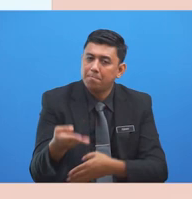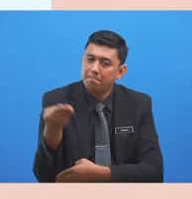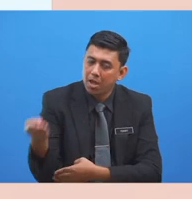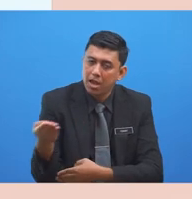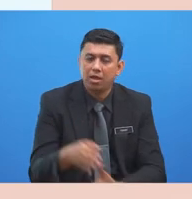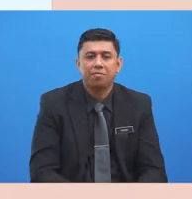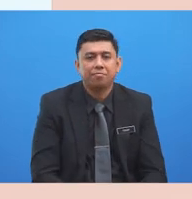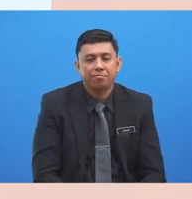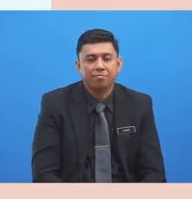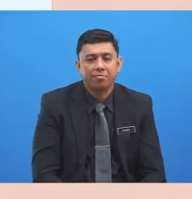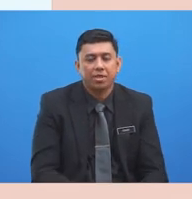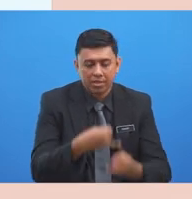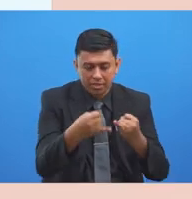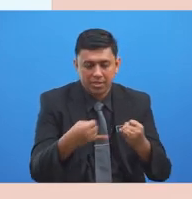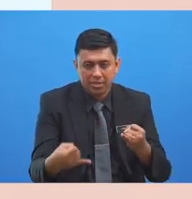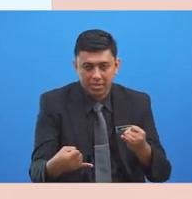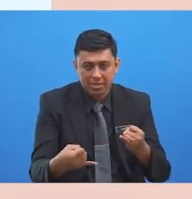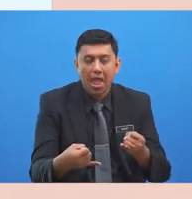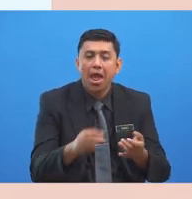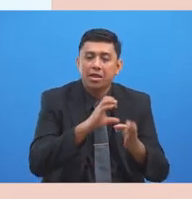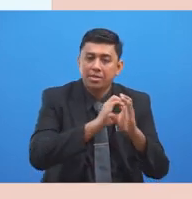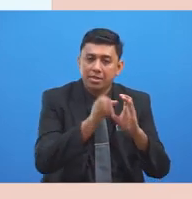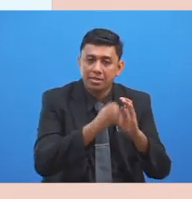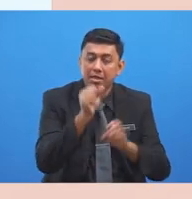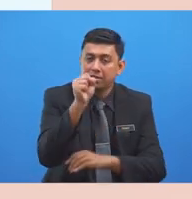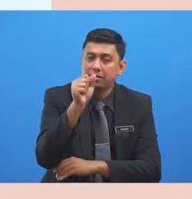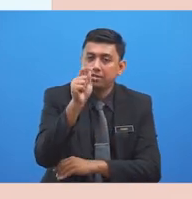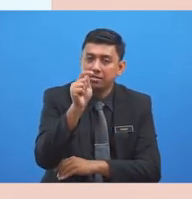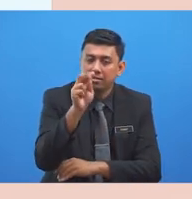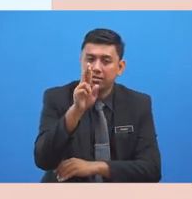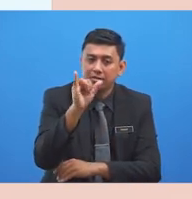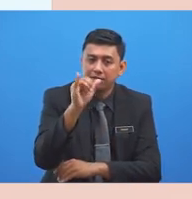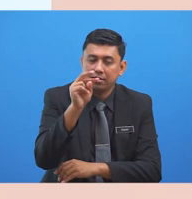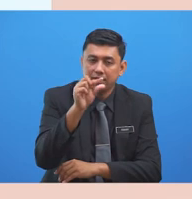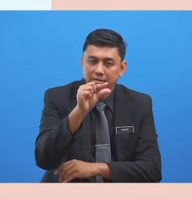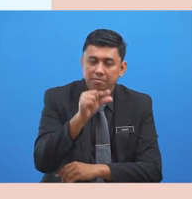barang, jenis datanya ialah string.